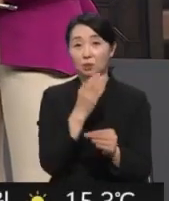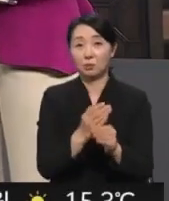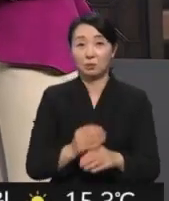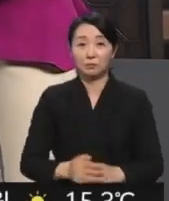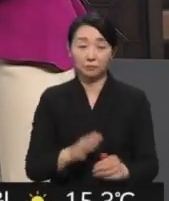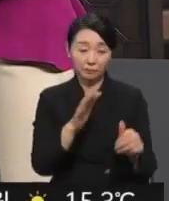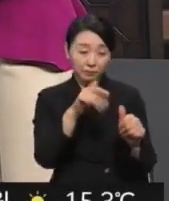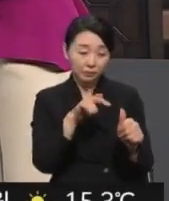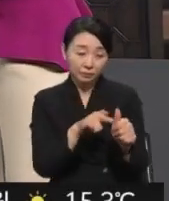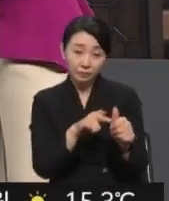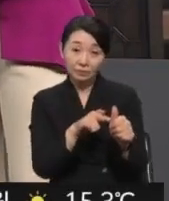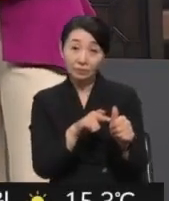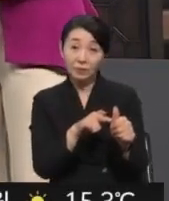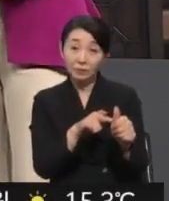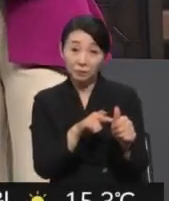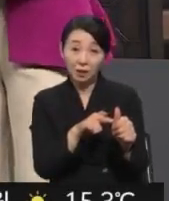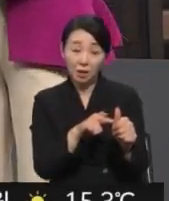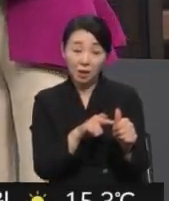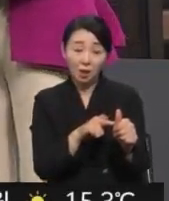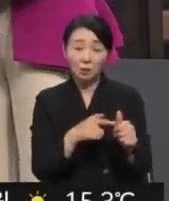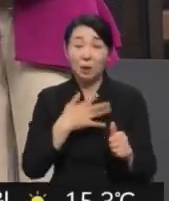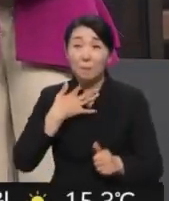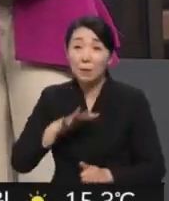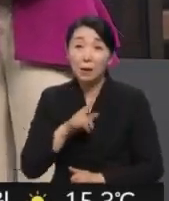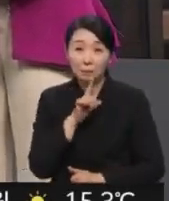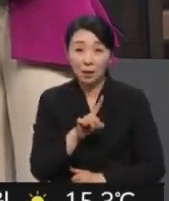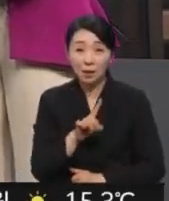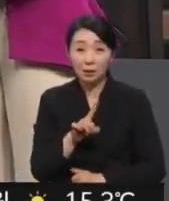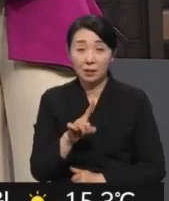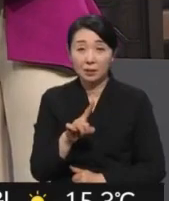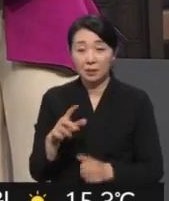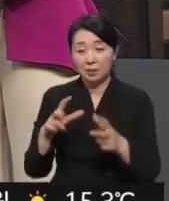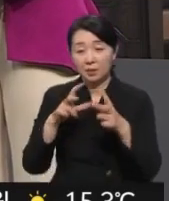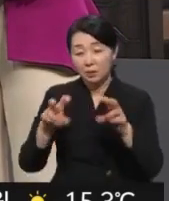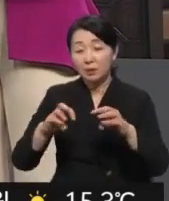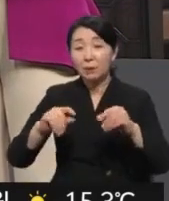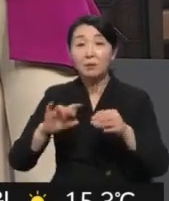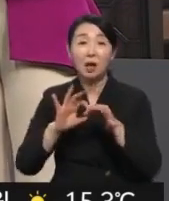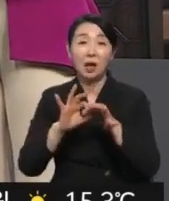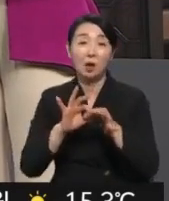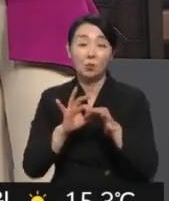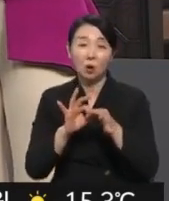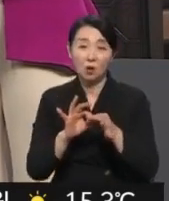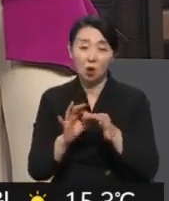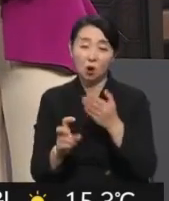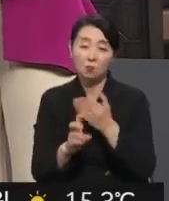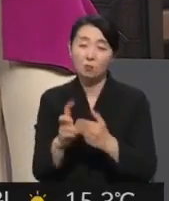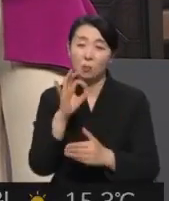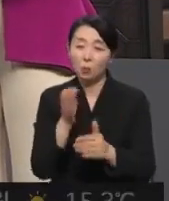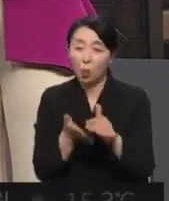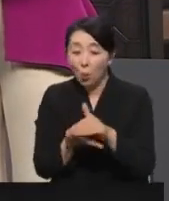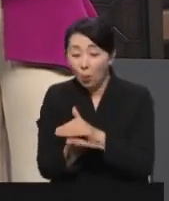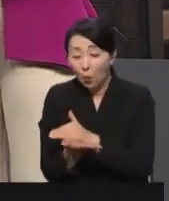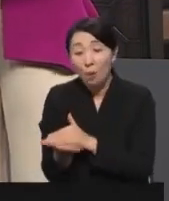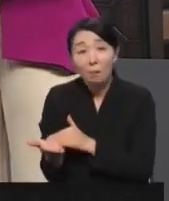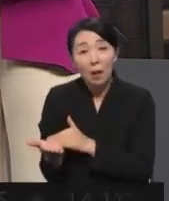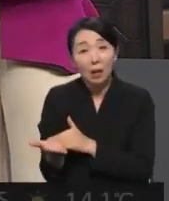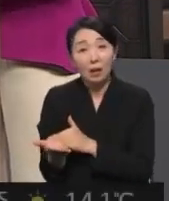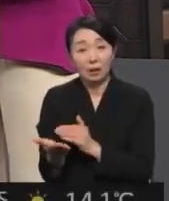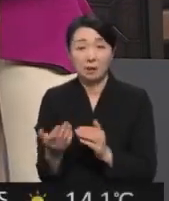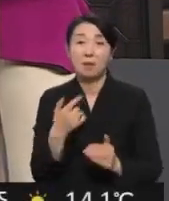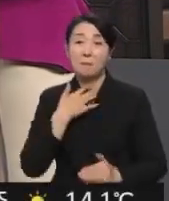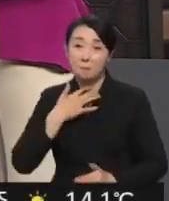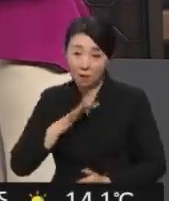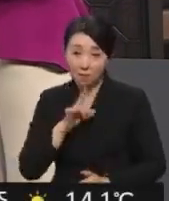체포된 김용 부원장 혐의를 적극 부인하고 있습니다. 대장동 사업 관련자들에게 불법 자금 수수했다는 의혹 전혀 사실이